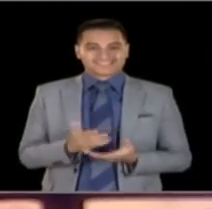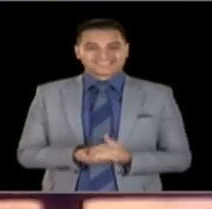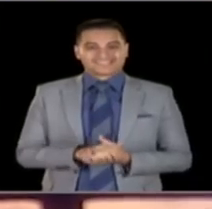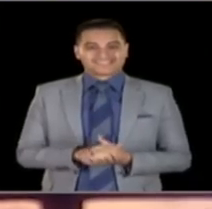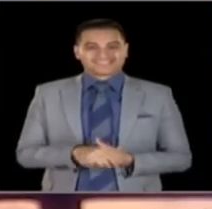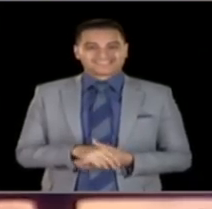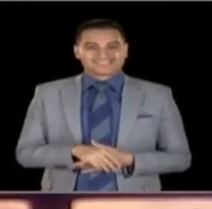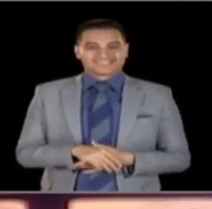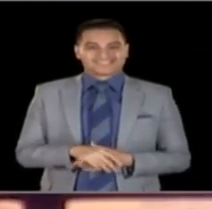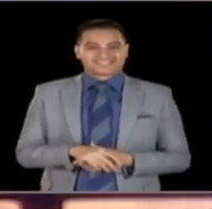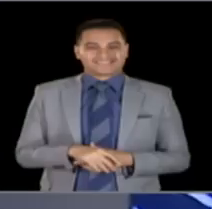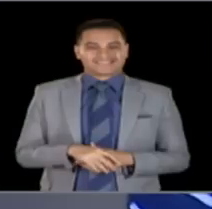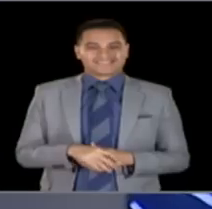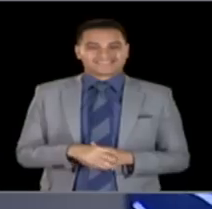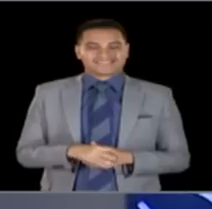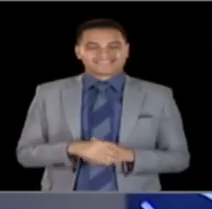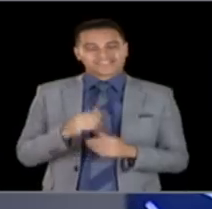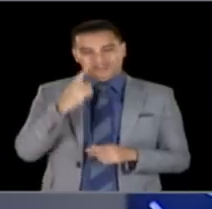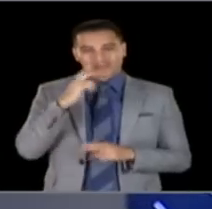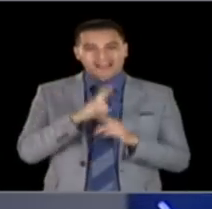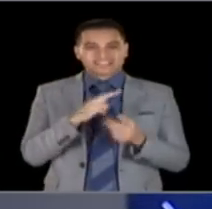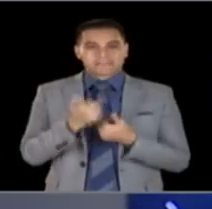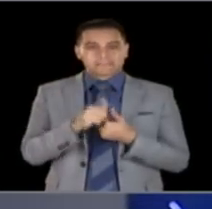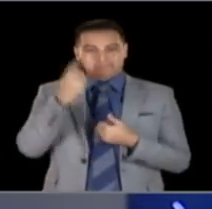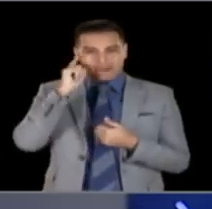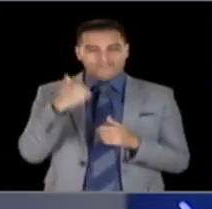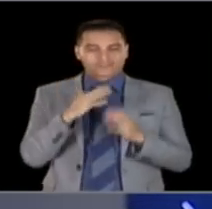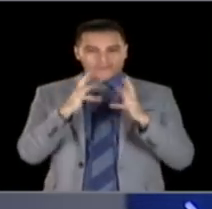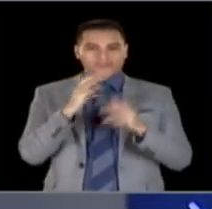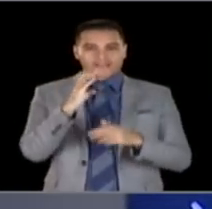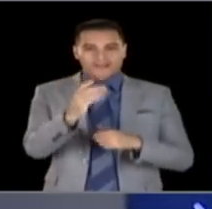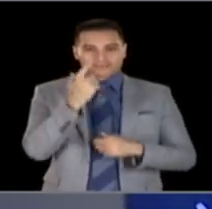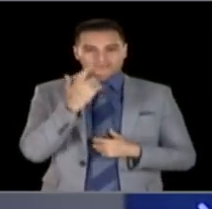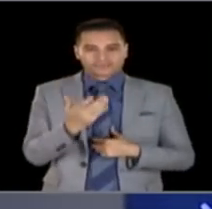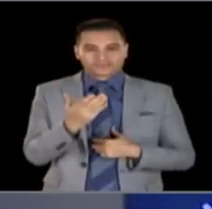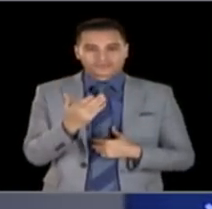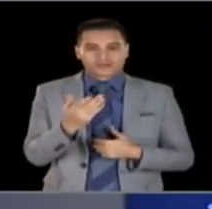لا لا واقفة هناك خالص مختلف. تعال نشوف الأسئلة اللي ما تجاوبتش.